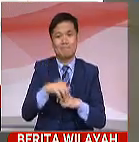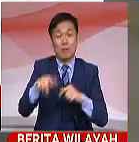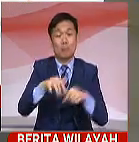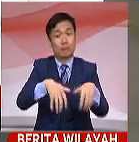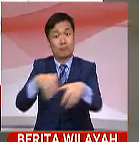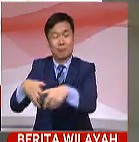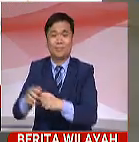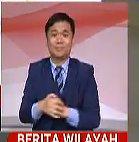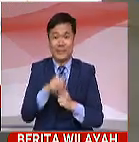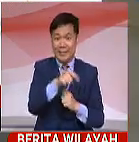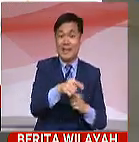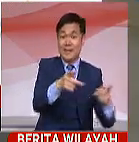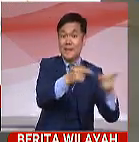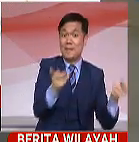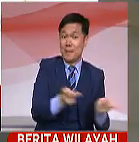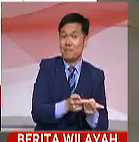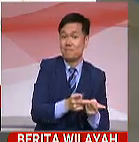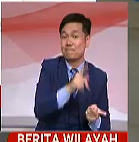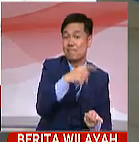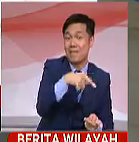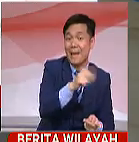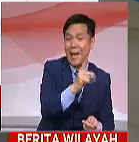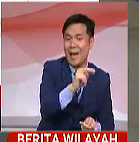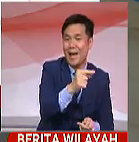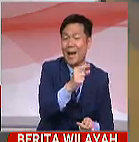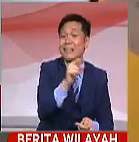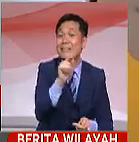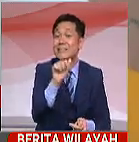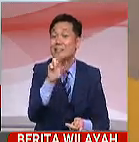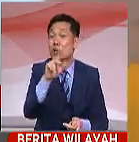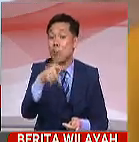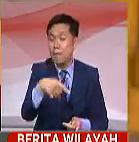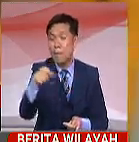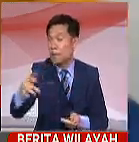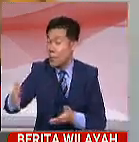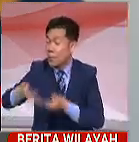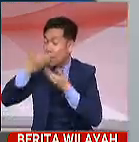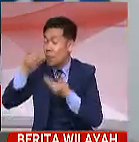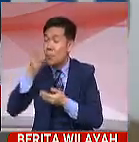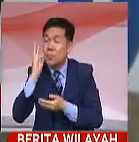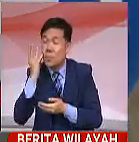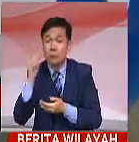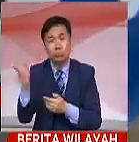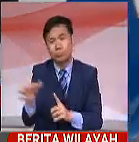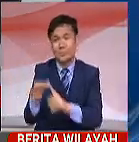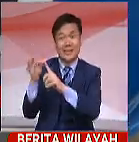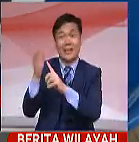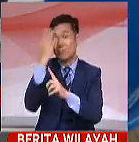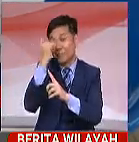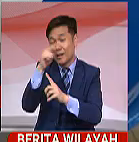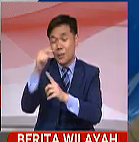Pegawai Pertanian Daerah Padang Terap, Nur Zawani Mak Isa berkata, keistimewaan beras wangi ini adalah apabila